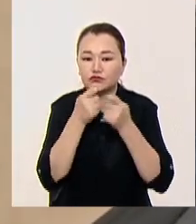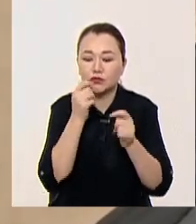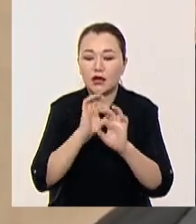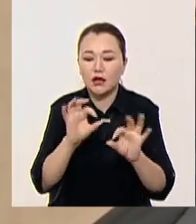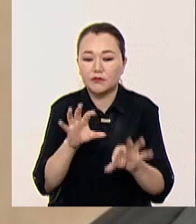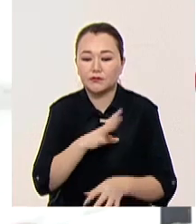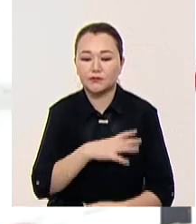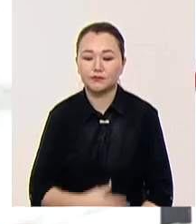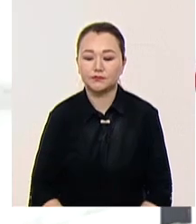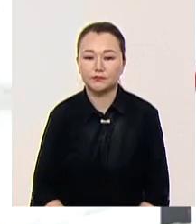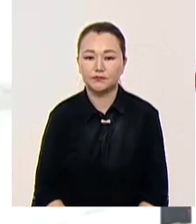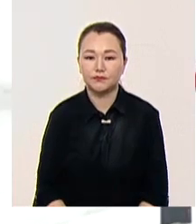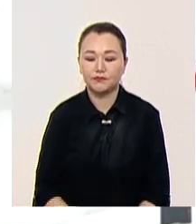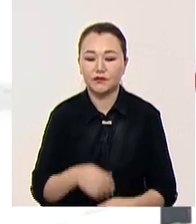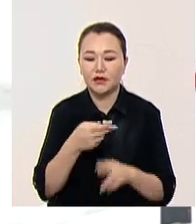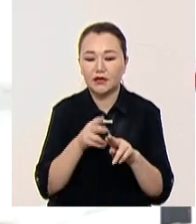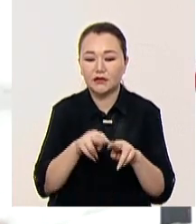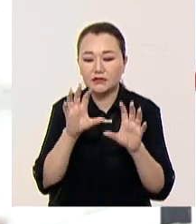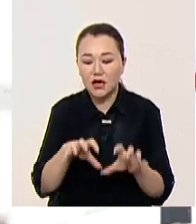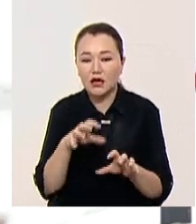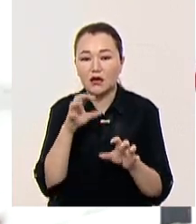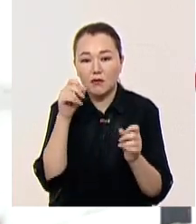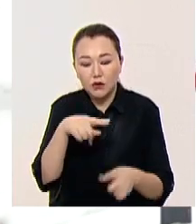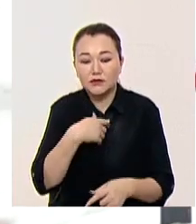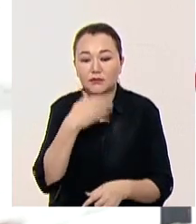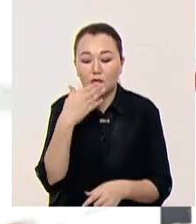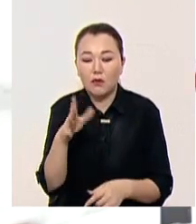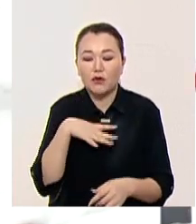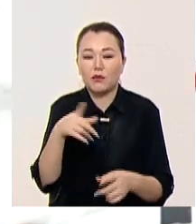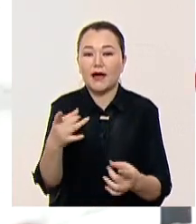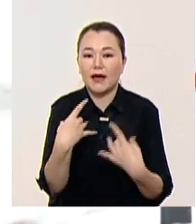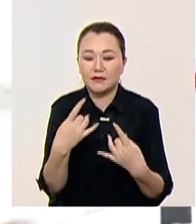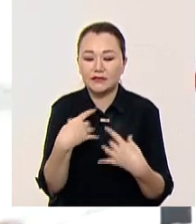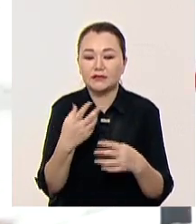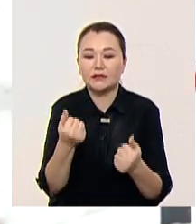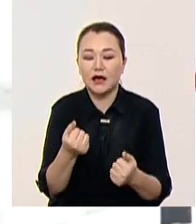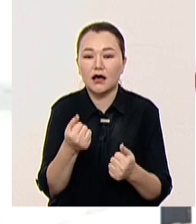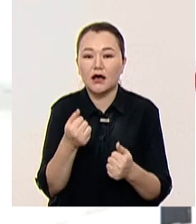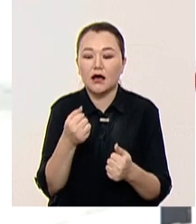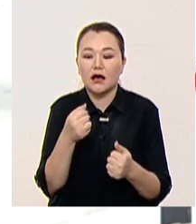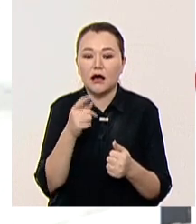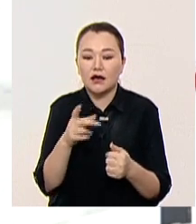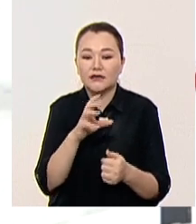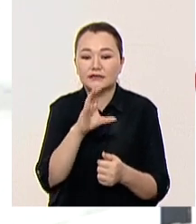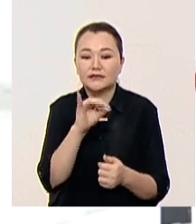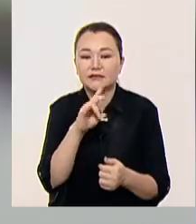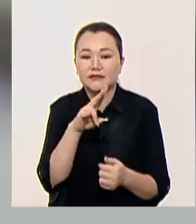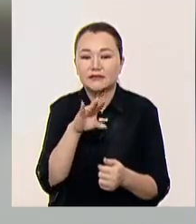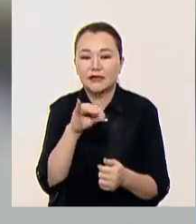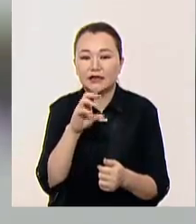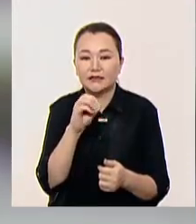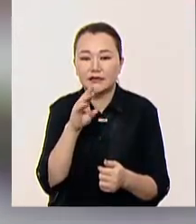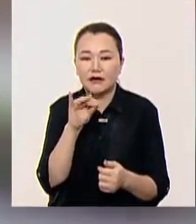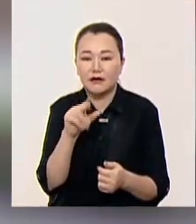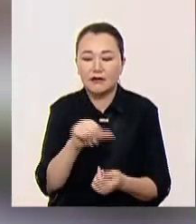түсіндіріп берді. Бұл негізі заңды ма деп едім, содан кейін барып түсіндірді, что бұяқта жаңағы синтетикалық наркотиктар тасу